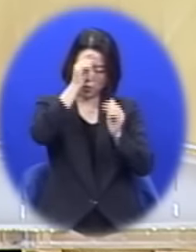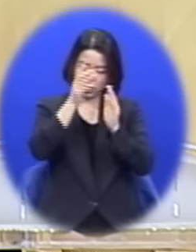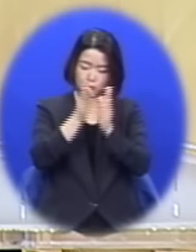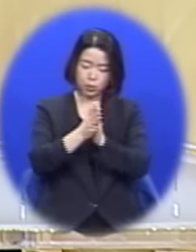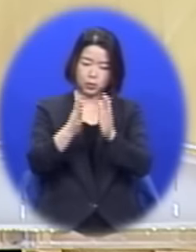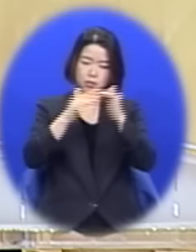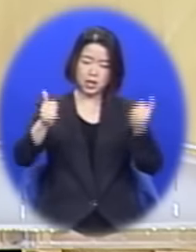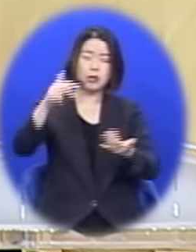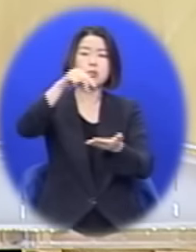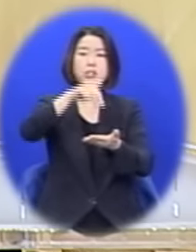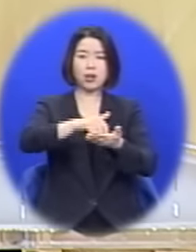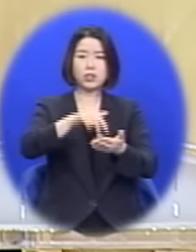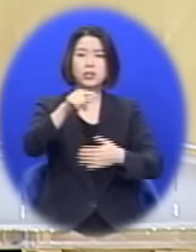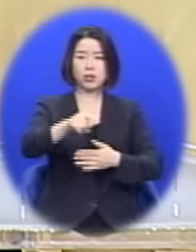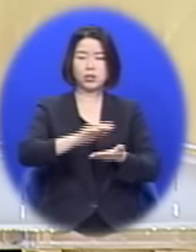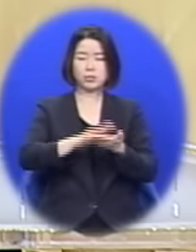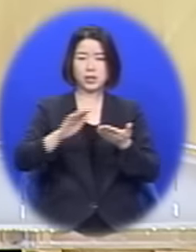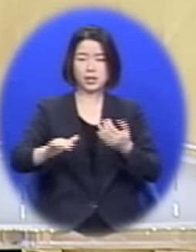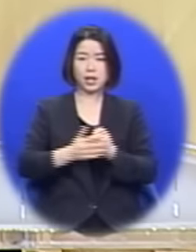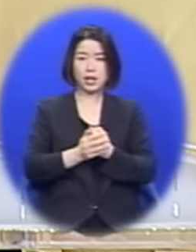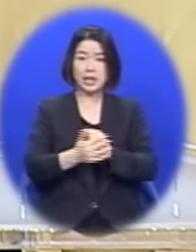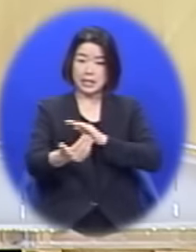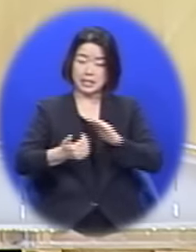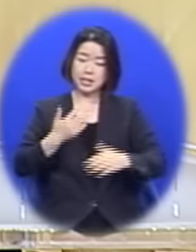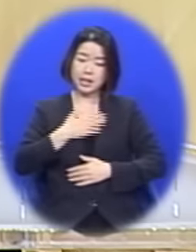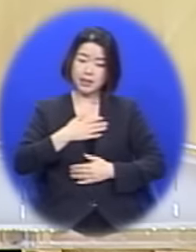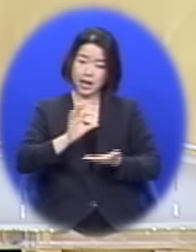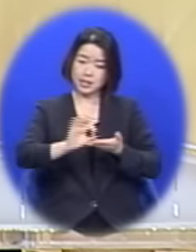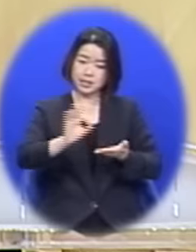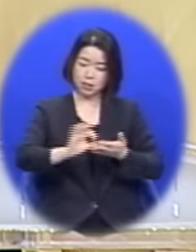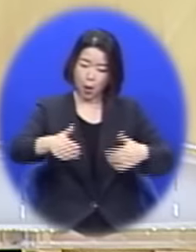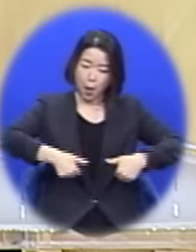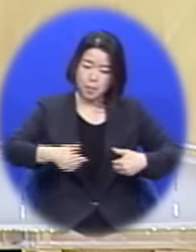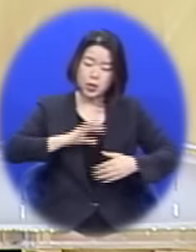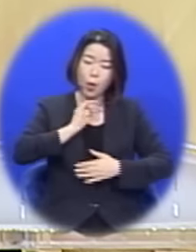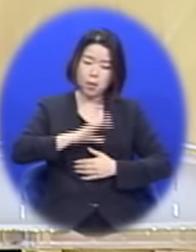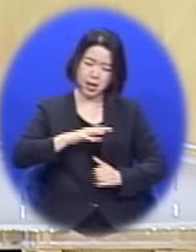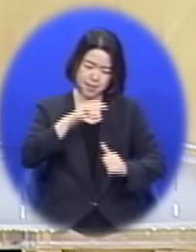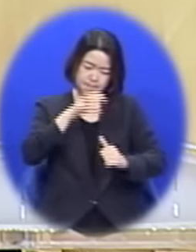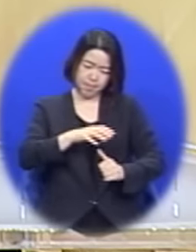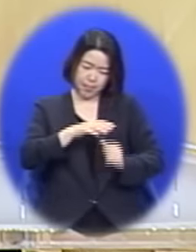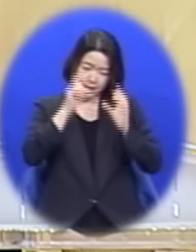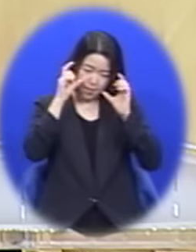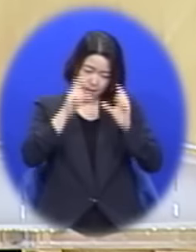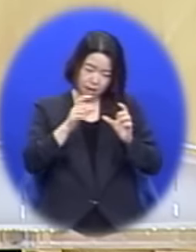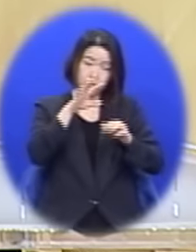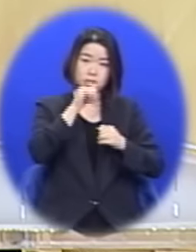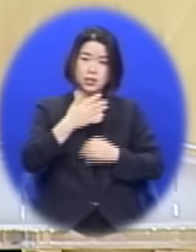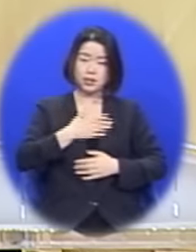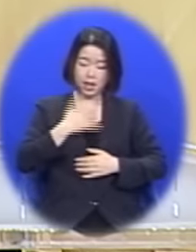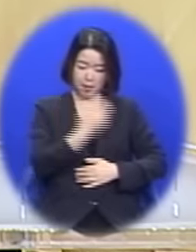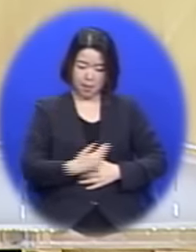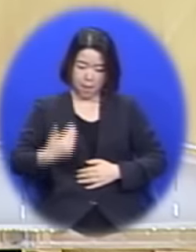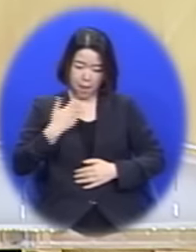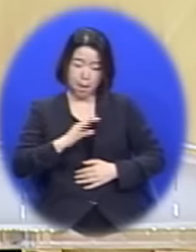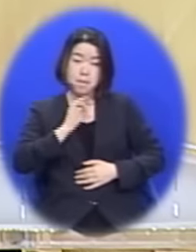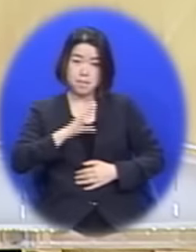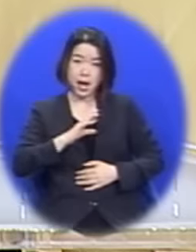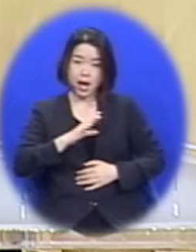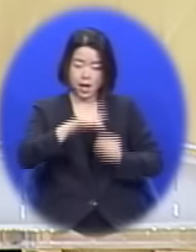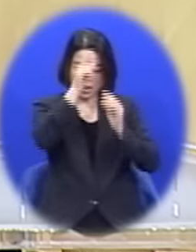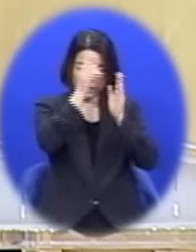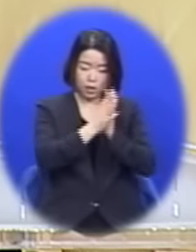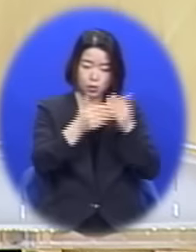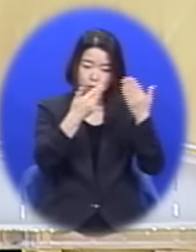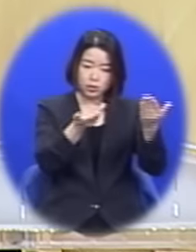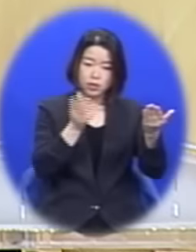것이었습니다. 이전에는 나의 쓸 것과 필요에만 고립되고 내 안위만이 기도의 전부였는데 주님이 이제는